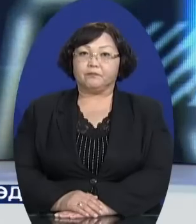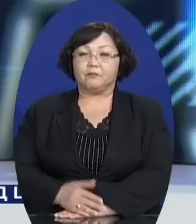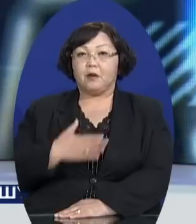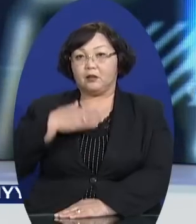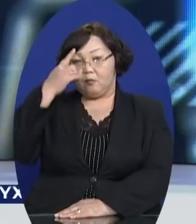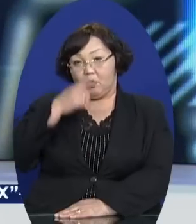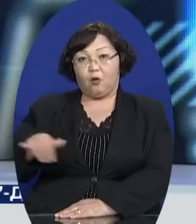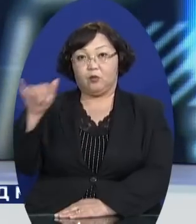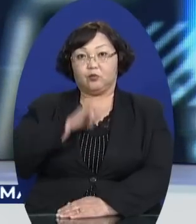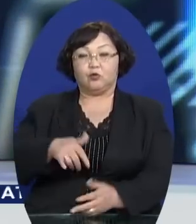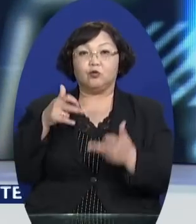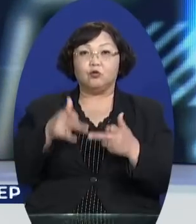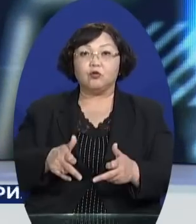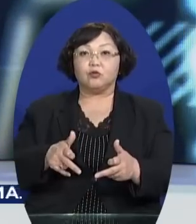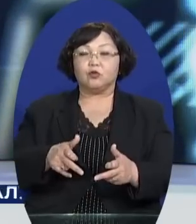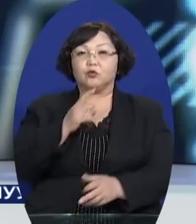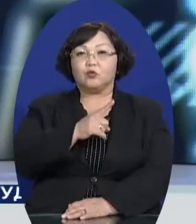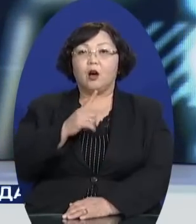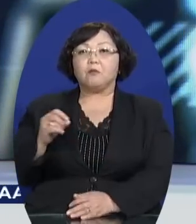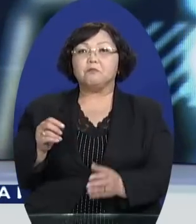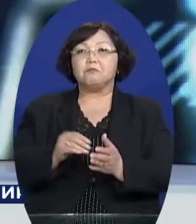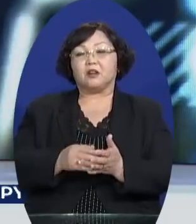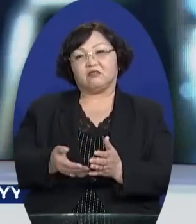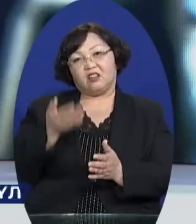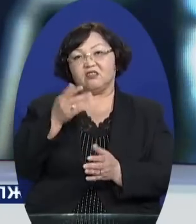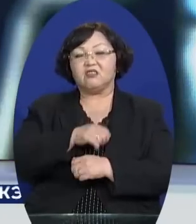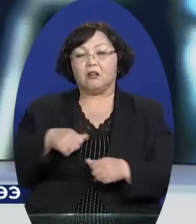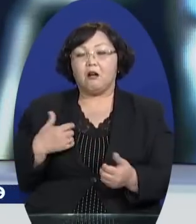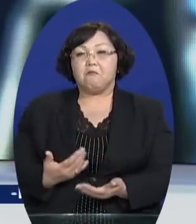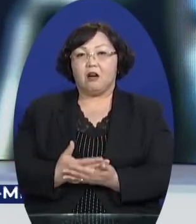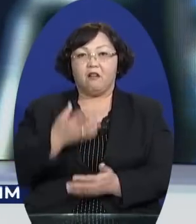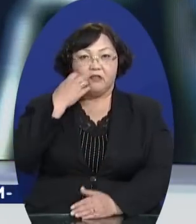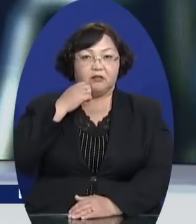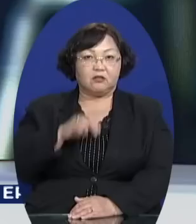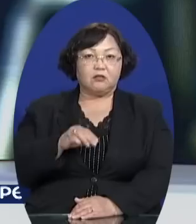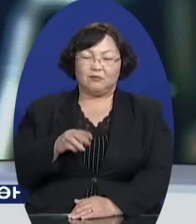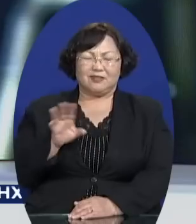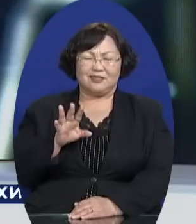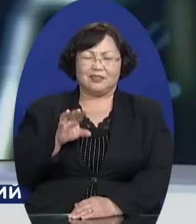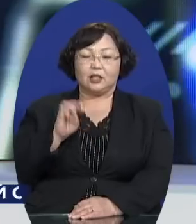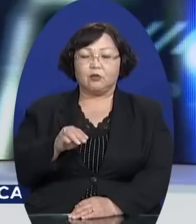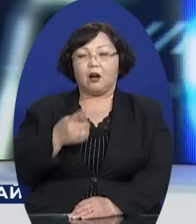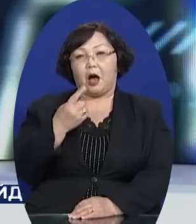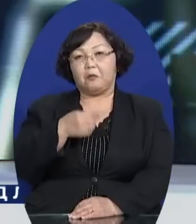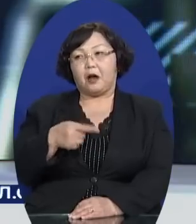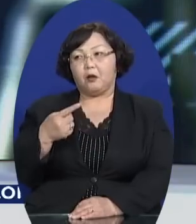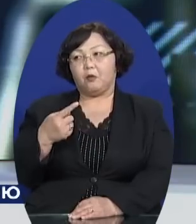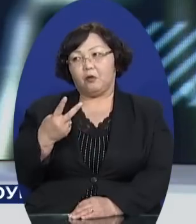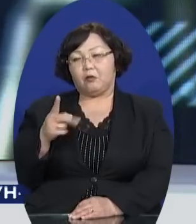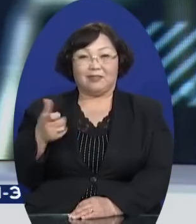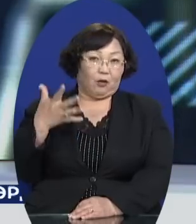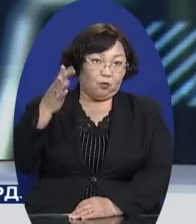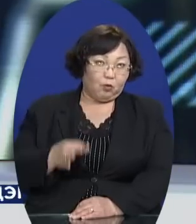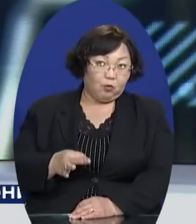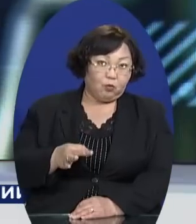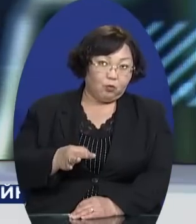Манай улсад хөгжлийн бэрхшээлтэй 110 гаруй мянган иргэн бий. Тэдгээрийн тэн тэтгэвэр 10-12.5% нэмэгдэж байна. Тодорхойлбол халамжийн сангаас